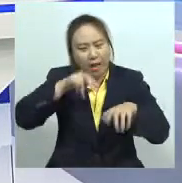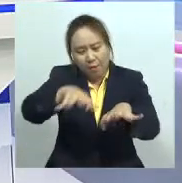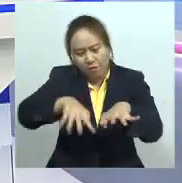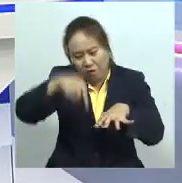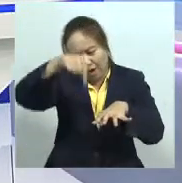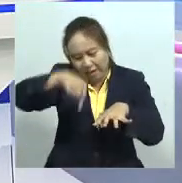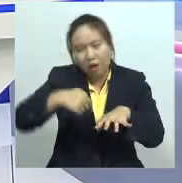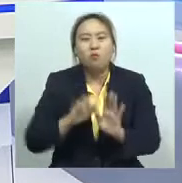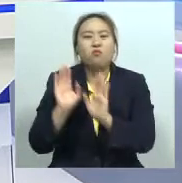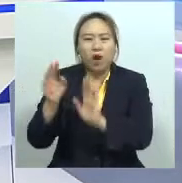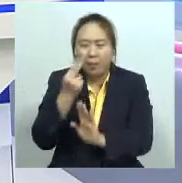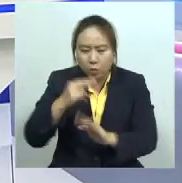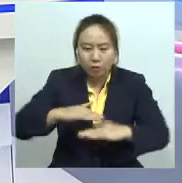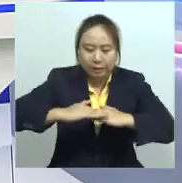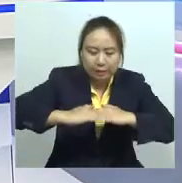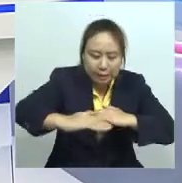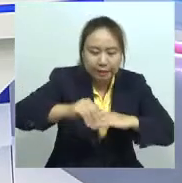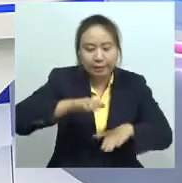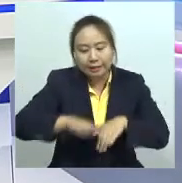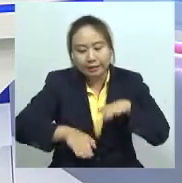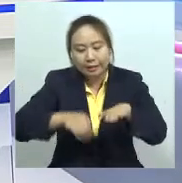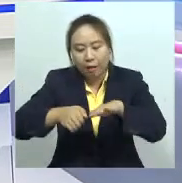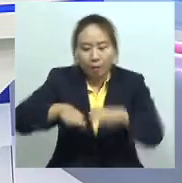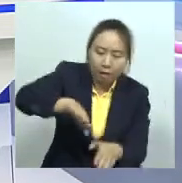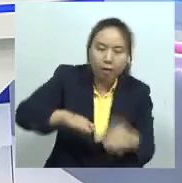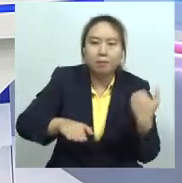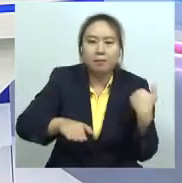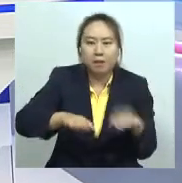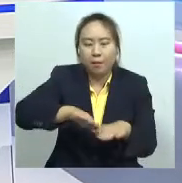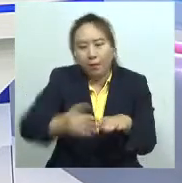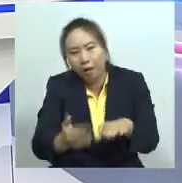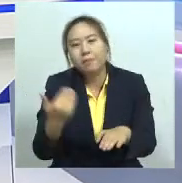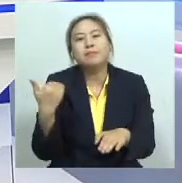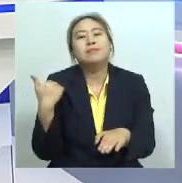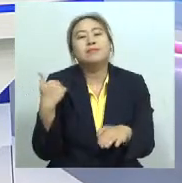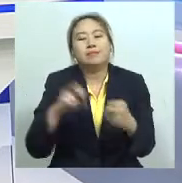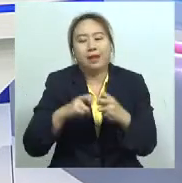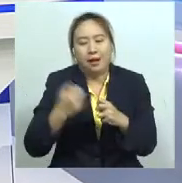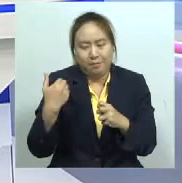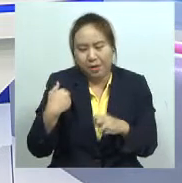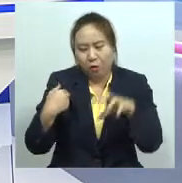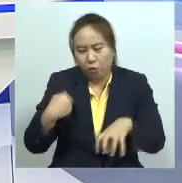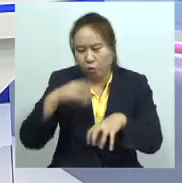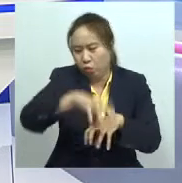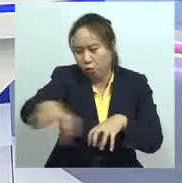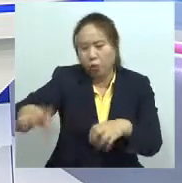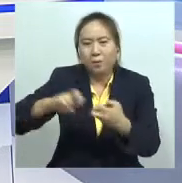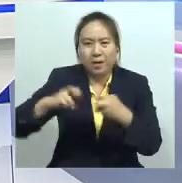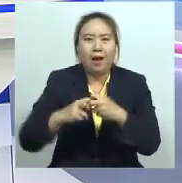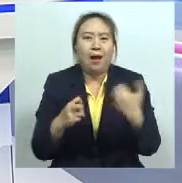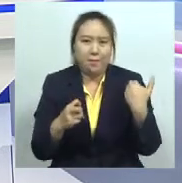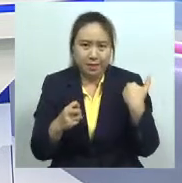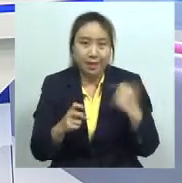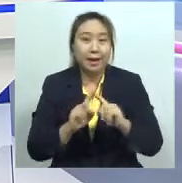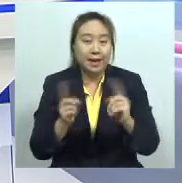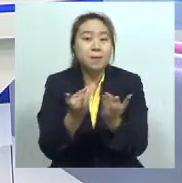ไปดูนิดนึงบางทีเดินๆอยู่แล้วก็ผลักลงมาอย่างนี้เลยก็มีคือเท้าพลิกนะคือแบบหลายจุดที่มีปัญหาแต่ว่าอย่างที่คุณปวีณาบ